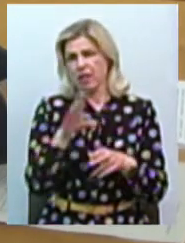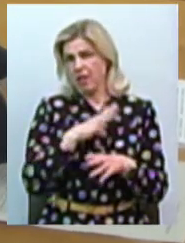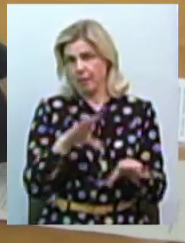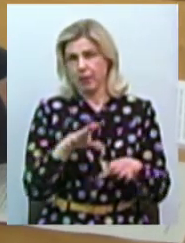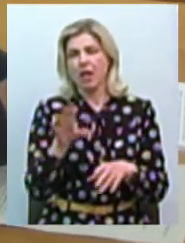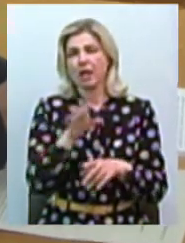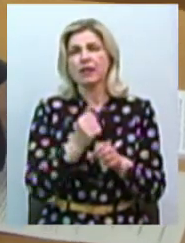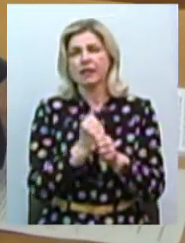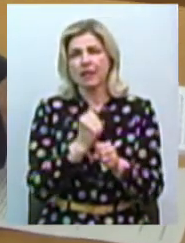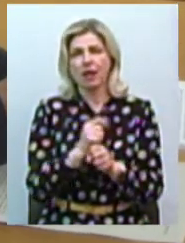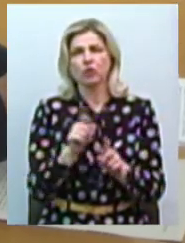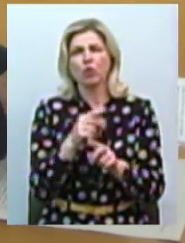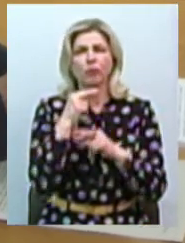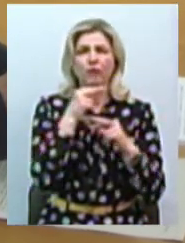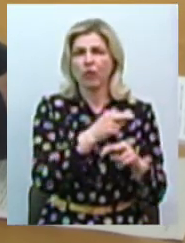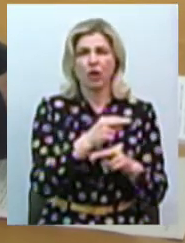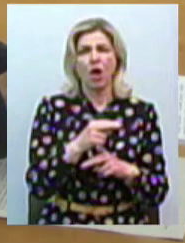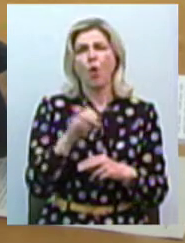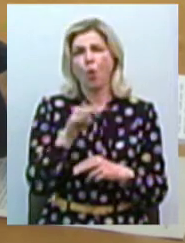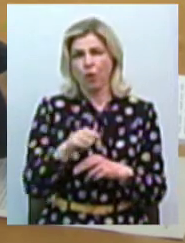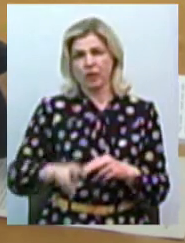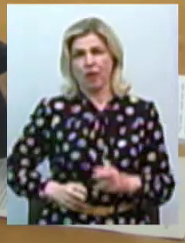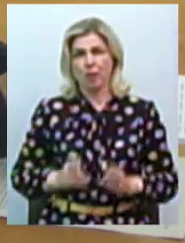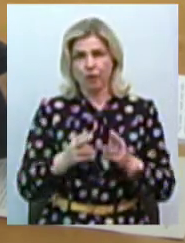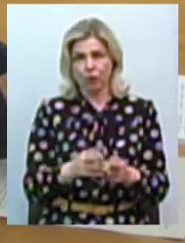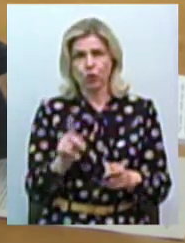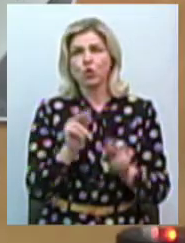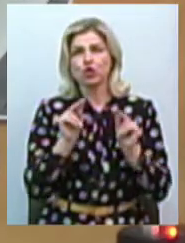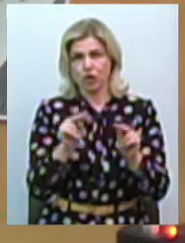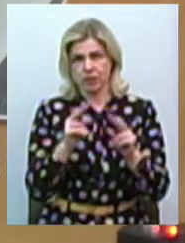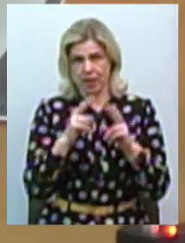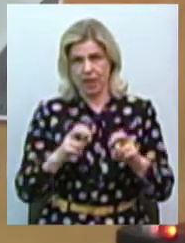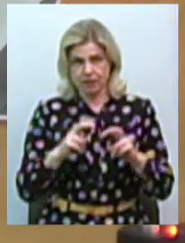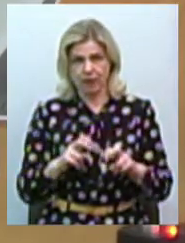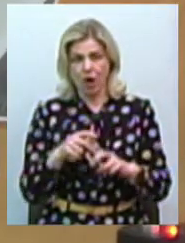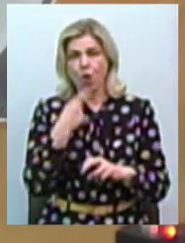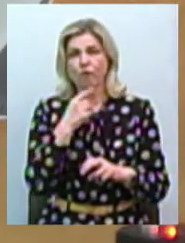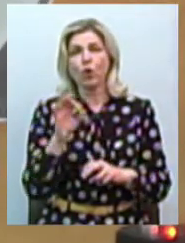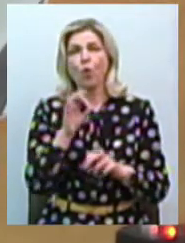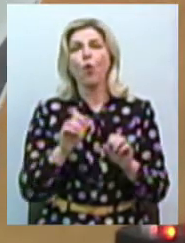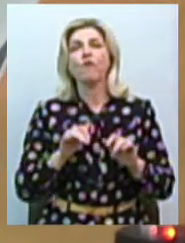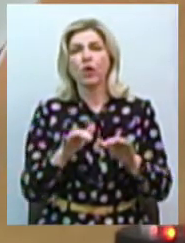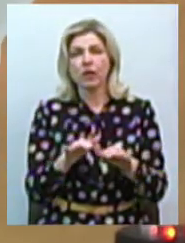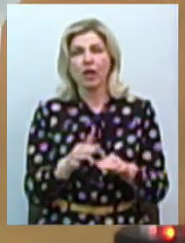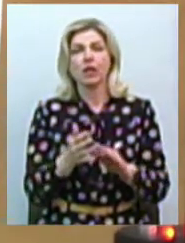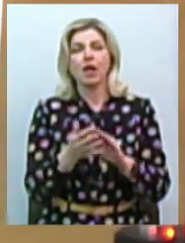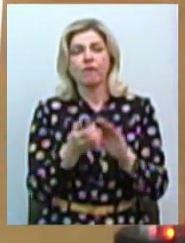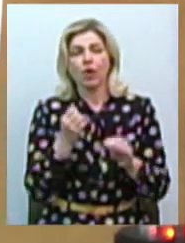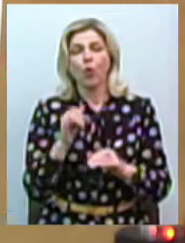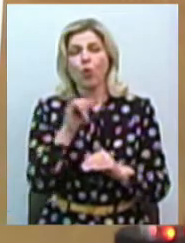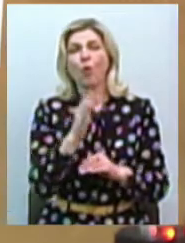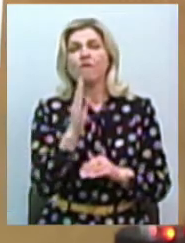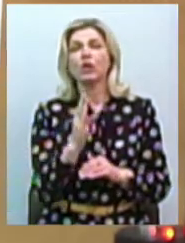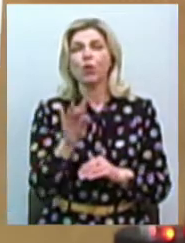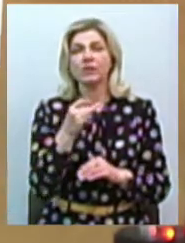щоб відволікти увагу від злочину, який ми чесно розслідуємо. Йдеться про справу викриття майнінгової ферми у Вітовському